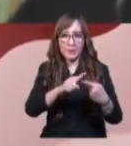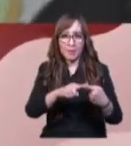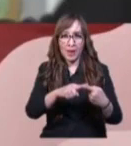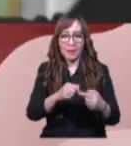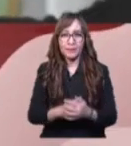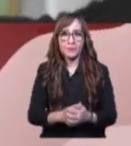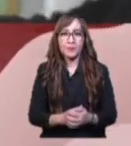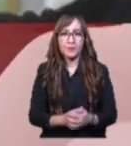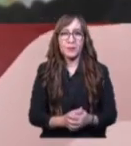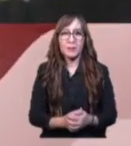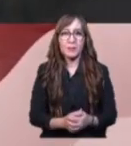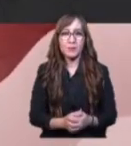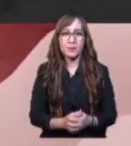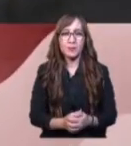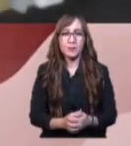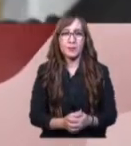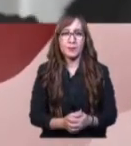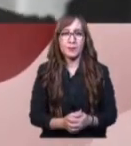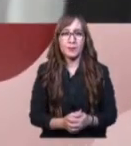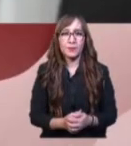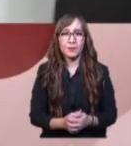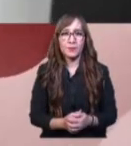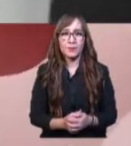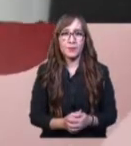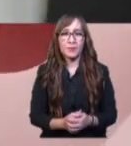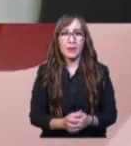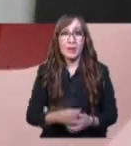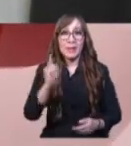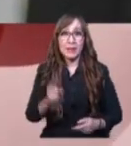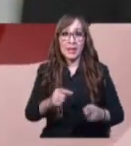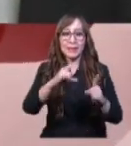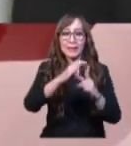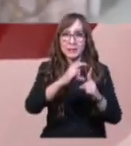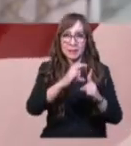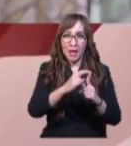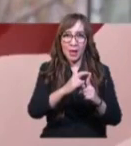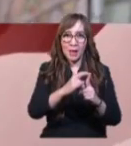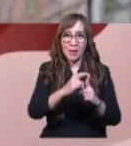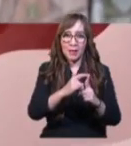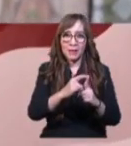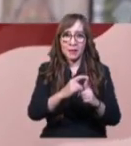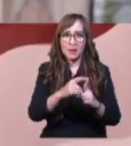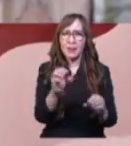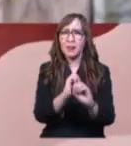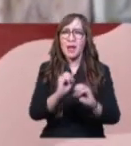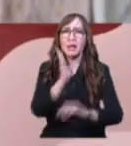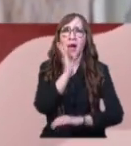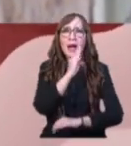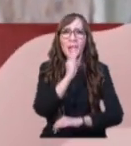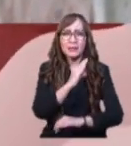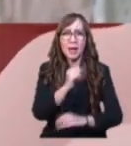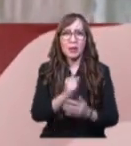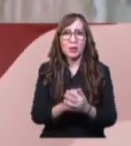digital ini buat teman-teman pelaku UMKM semua adalah dengan adanya digital, rasanya tidak ada lagi alasan untuk